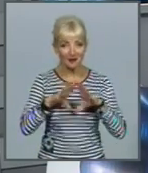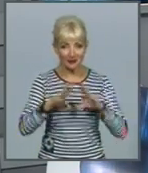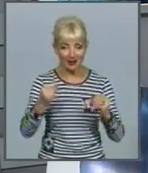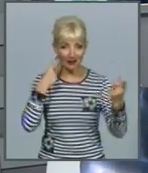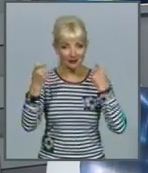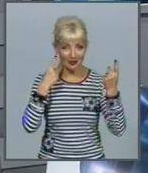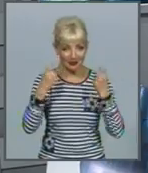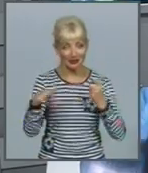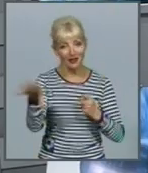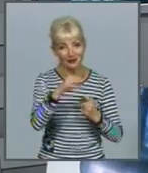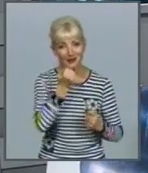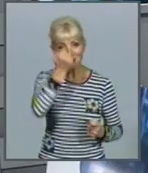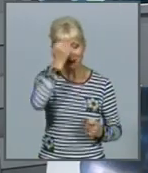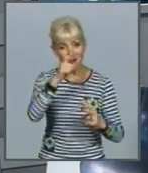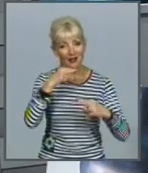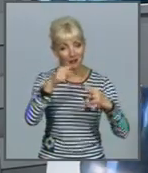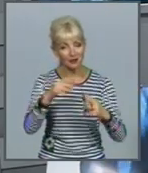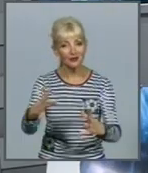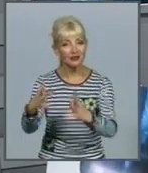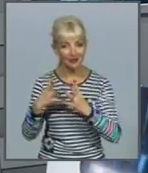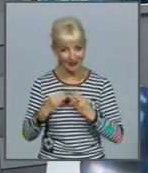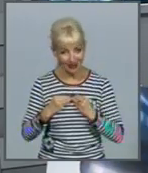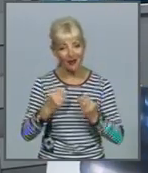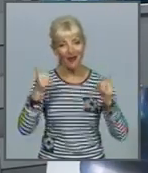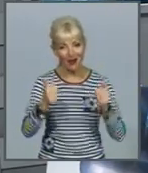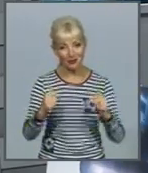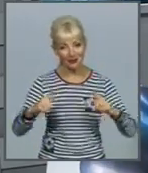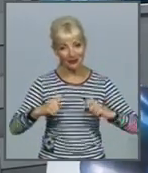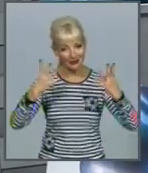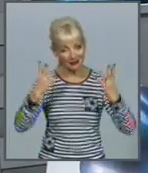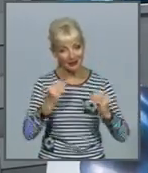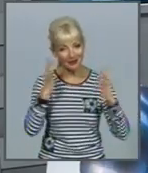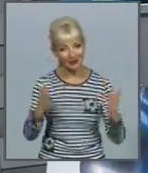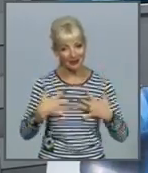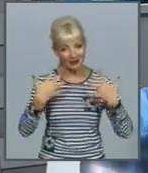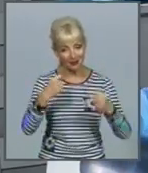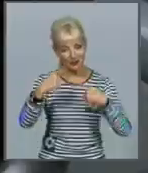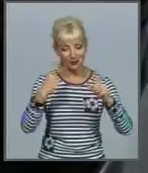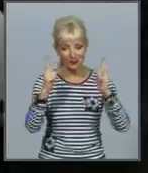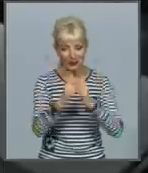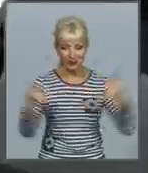дякую за увагу і за те, що ви з нами. Вдалих вихідних, бережіть своє здоров'я. До наступних зустрічей в ефірах.